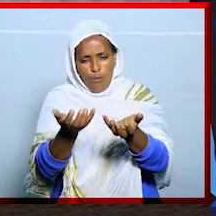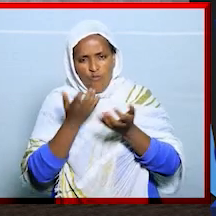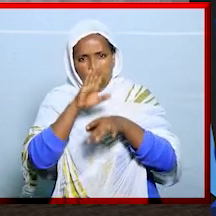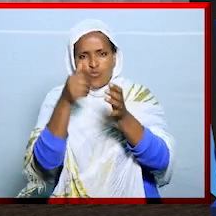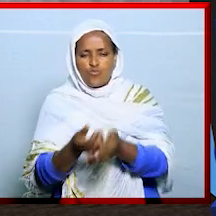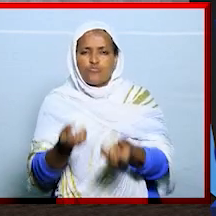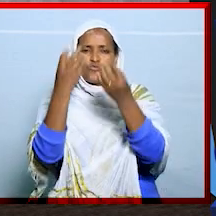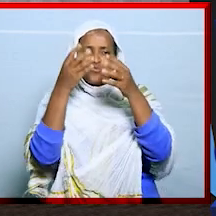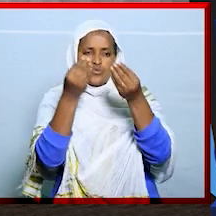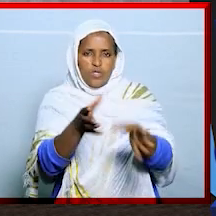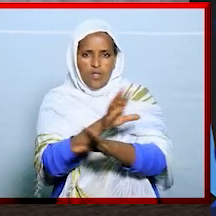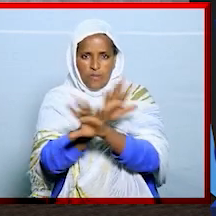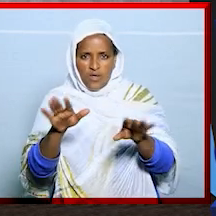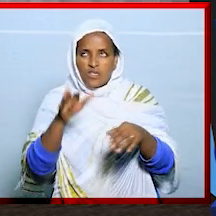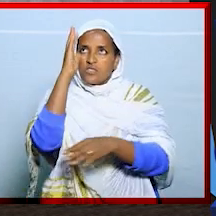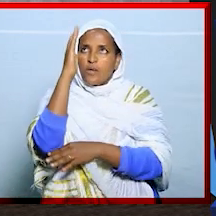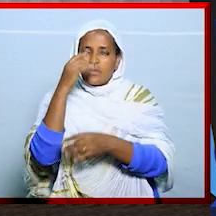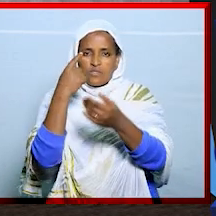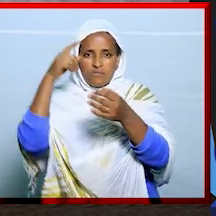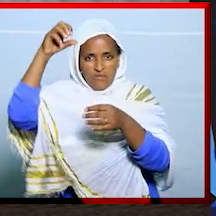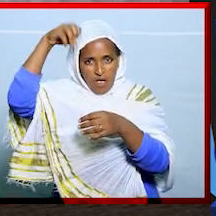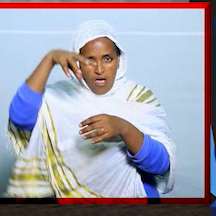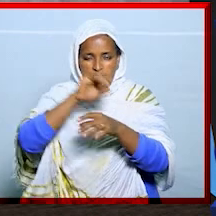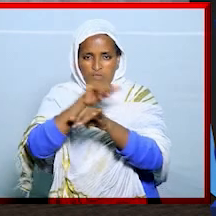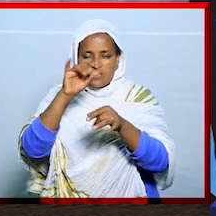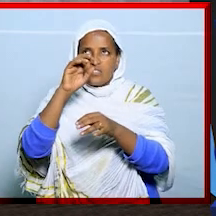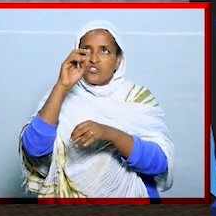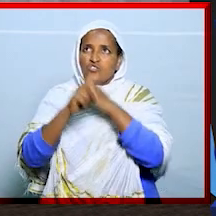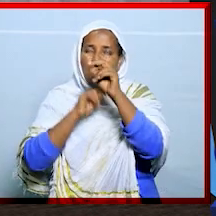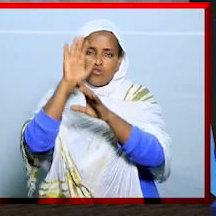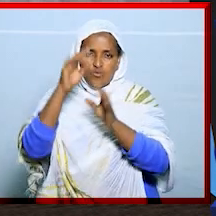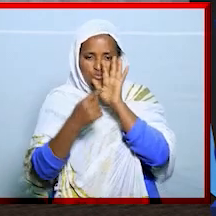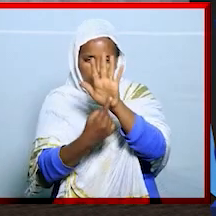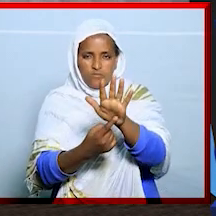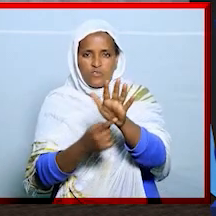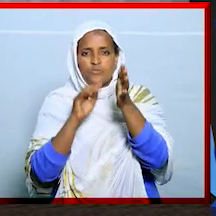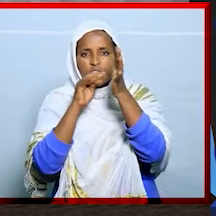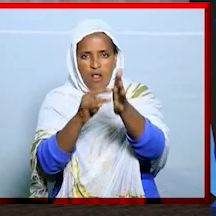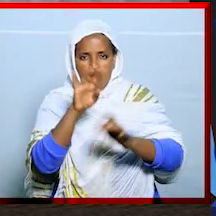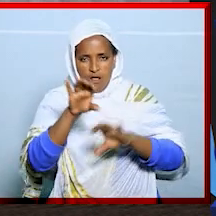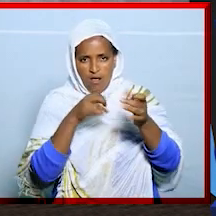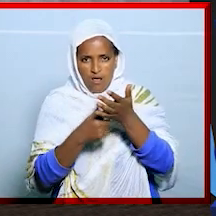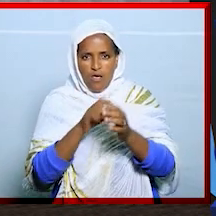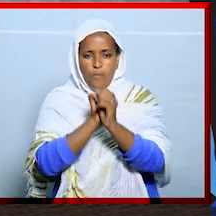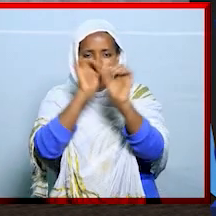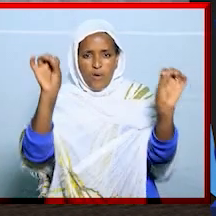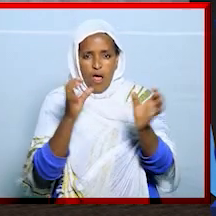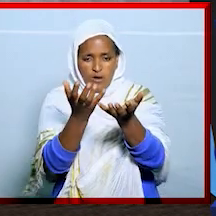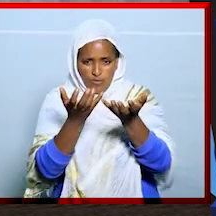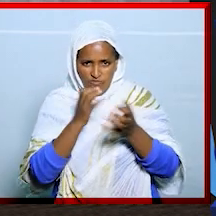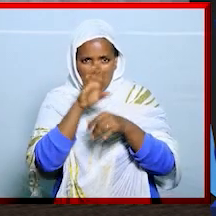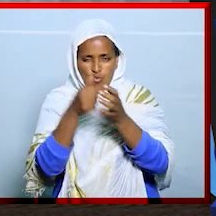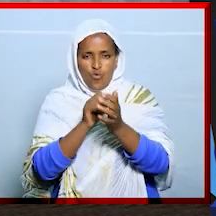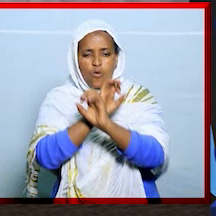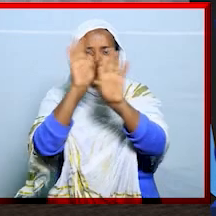ሁሉ አብዝቶ ይሰጣልና ፀሐይ በዚህ የእግዚአብሔርን ቸርነት በትንሹም ቢሆን ታመላክታለች ይላል። ብርሃኗን ሊቀበል